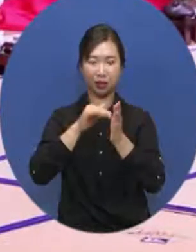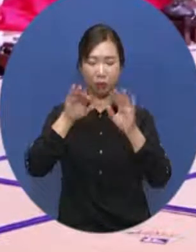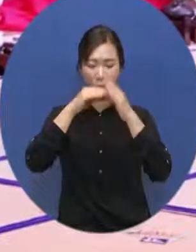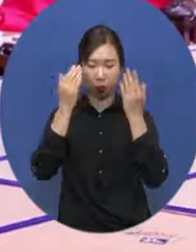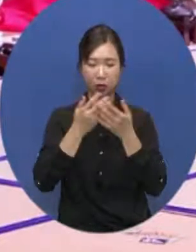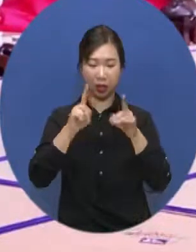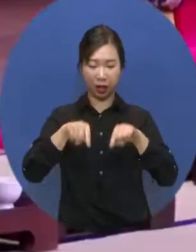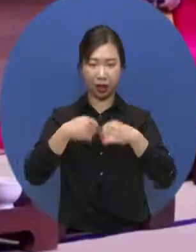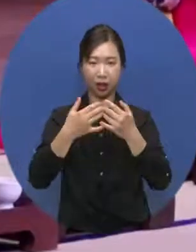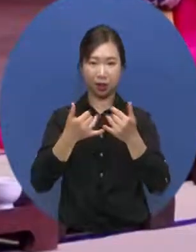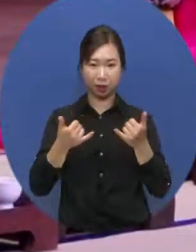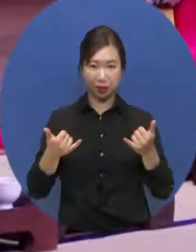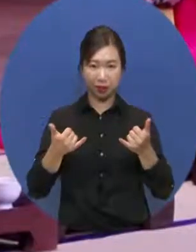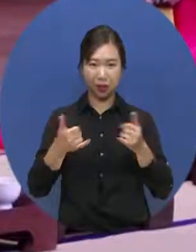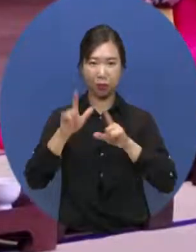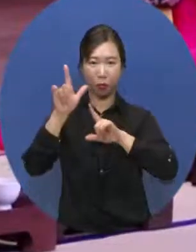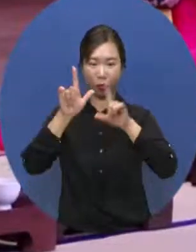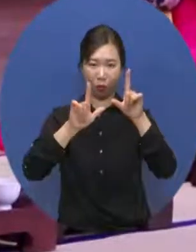있었습니다.